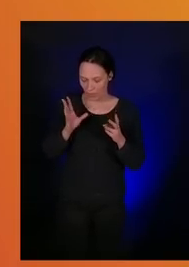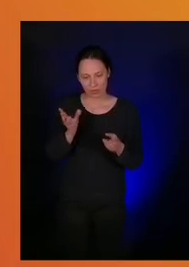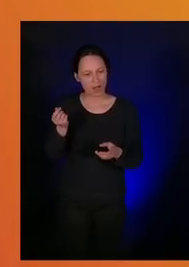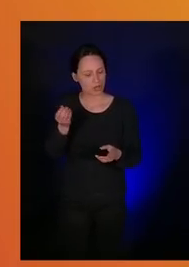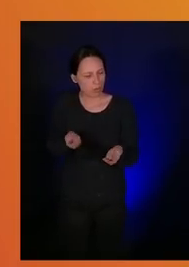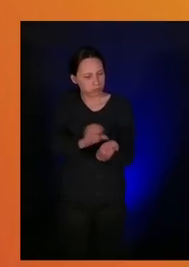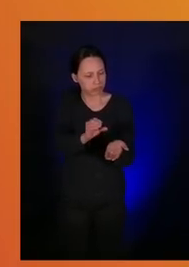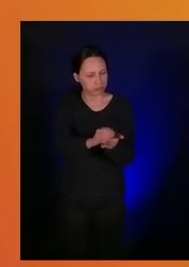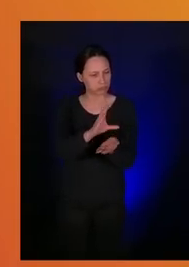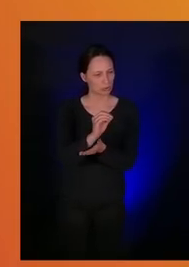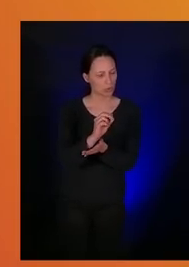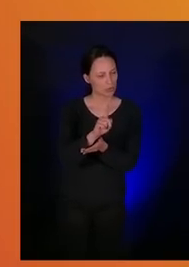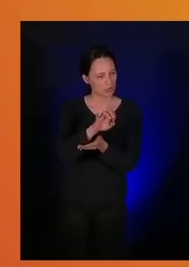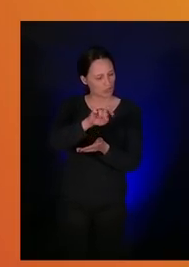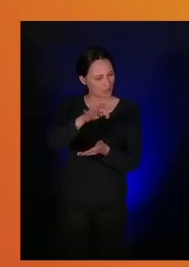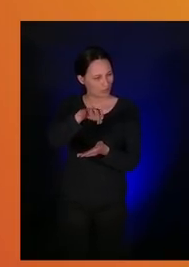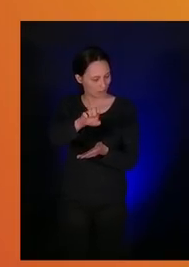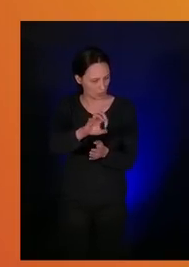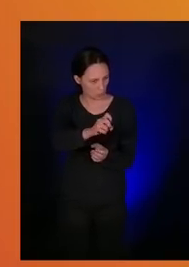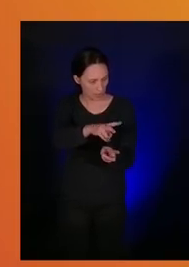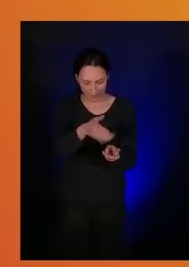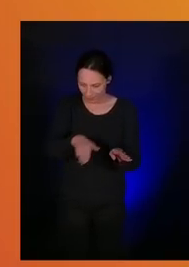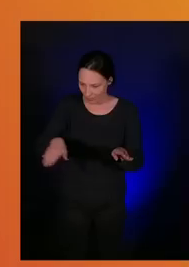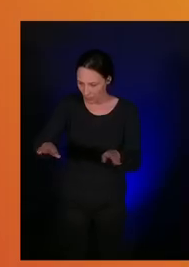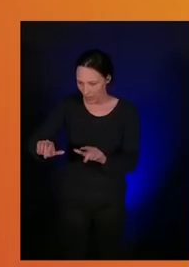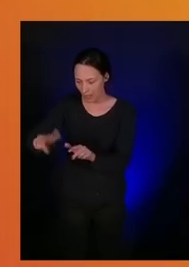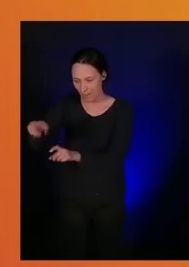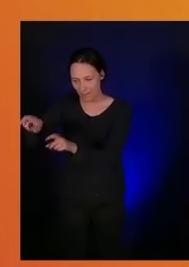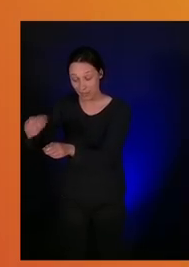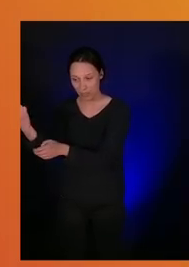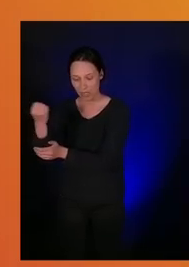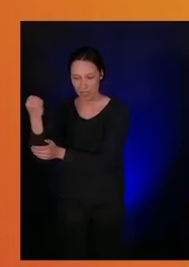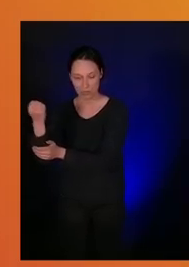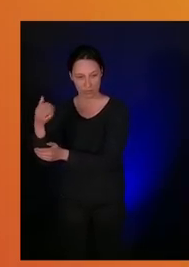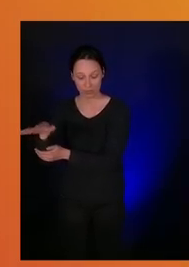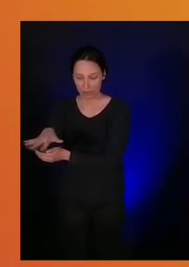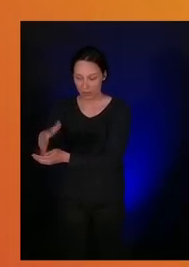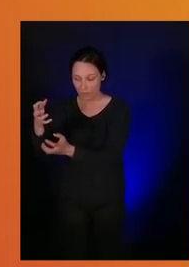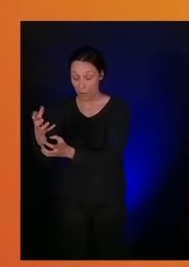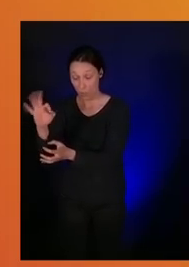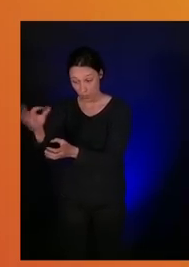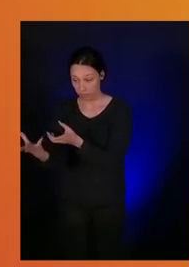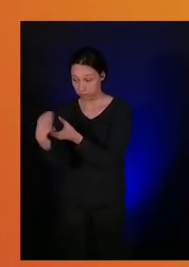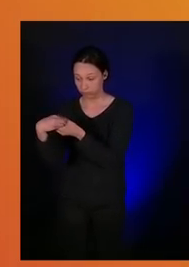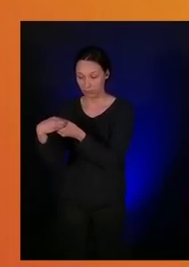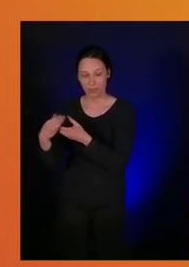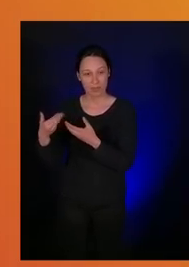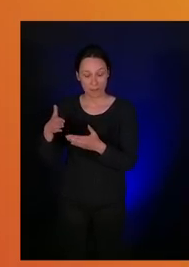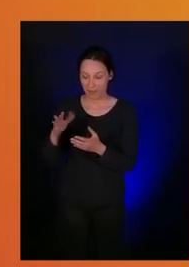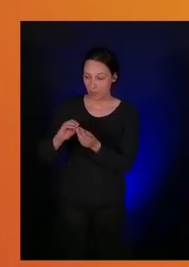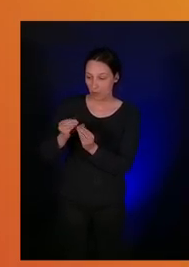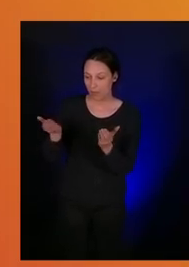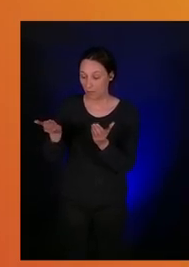au phénomène des adhérents isolés. Alors qu'ils veulent simplement entrer dans la famille cégétiste, nous connaissons la difficulté à leur trouver un